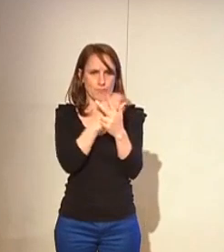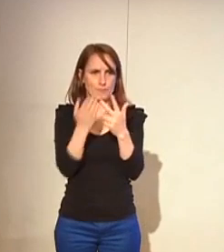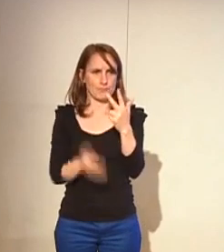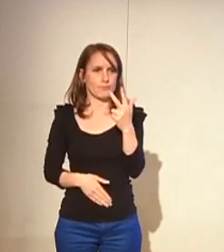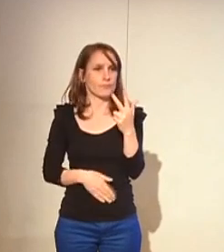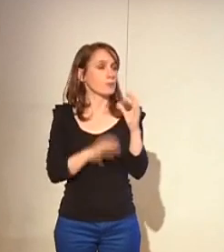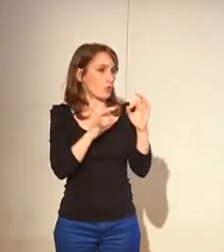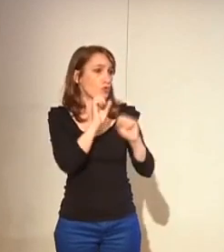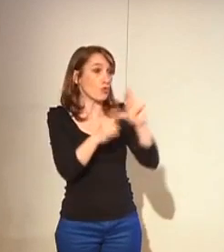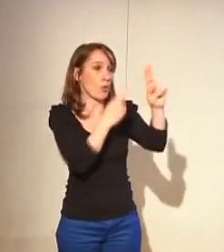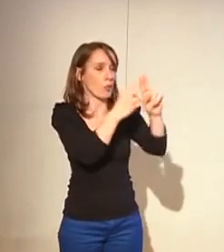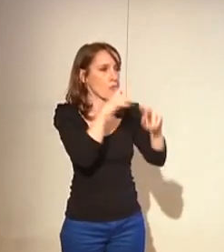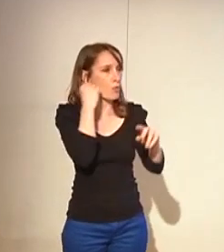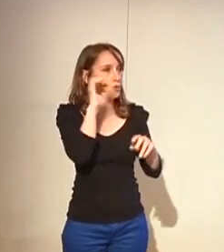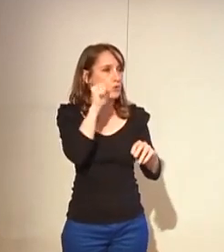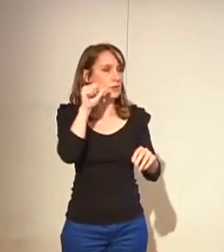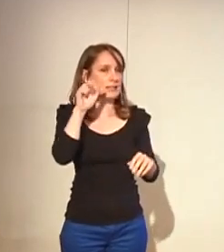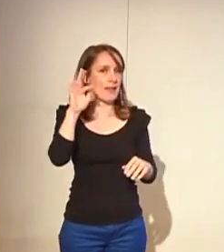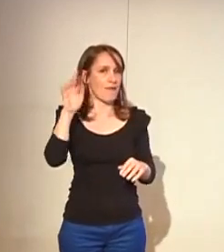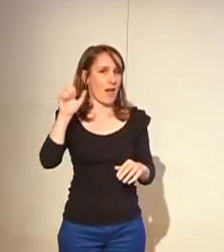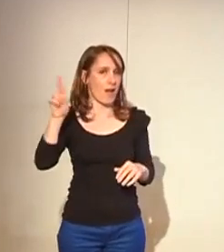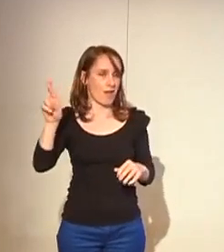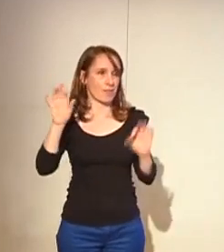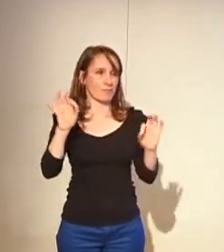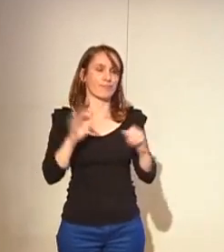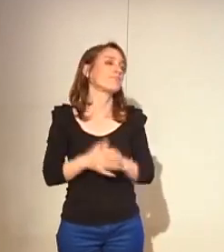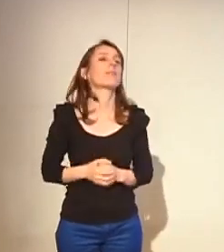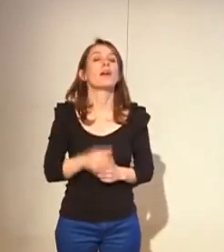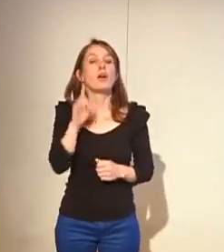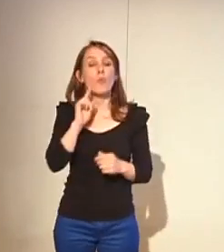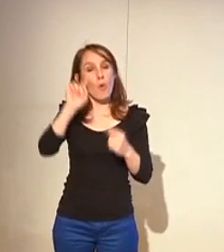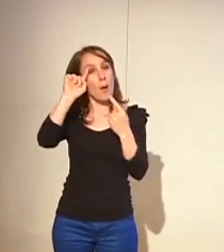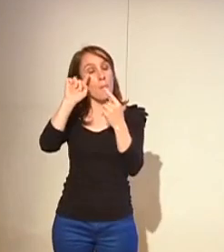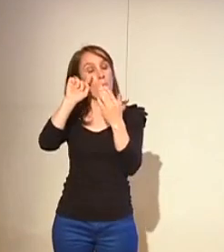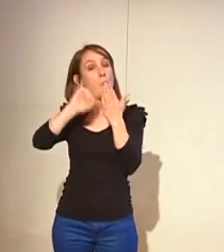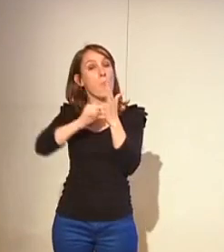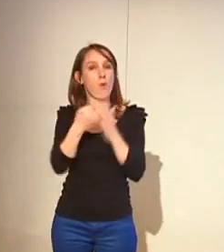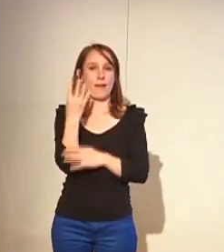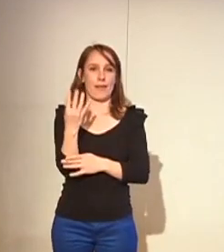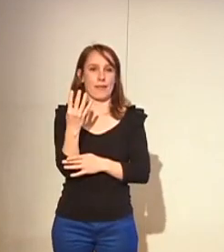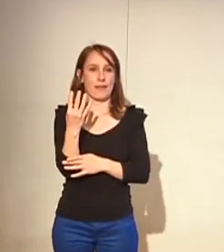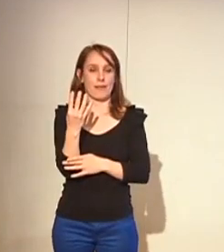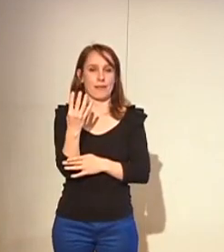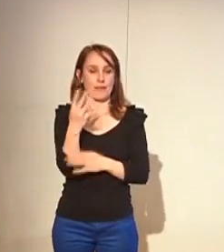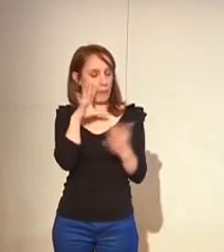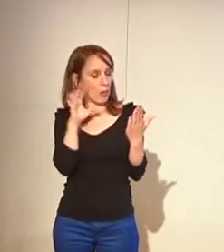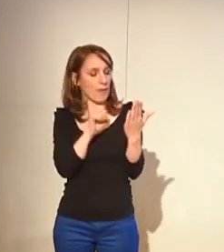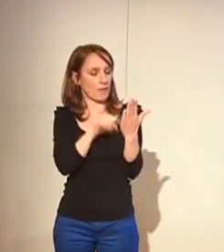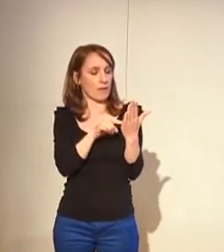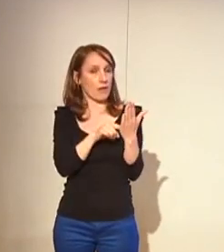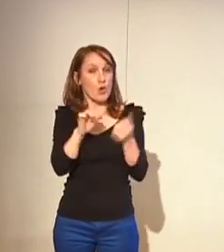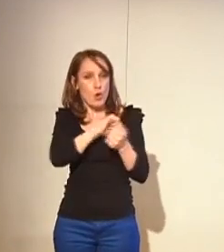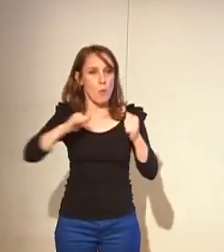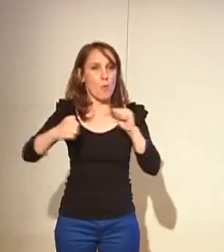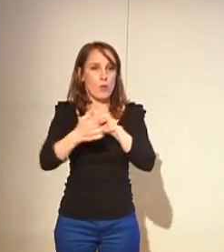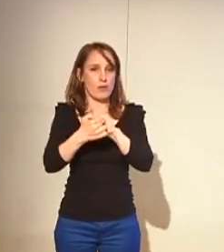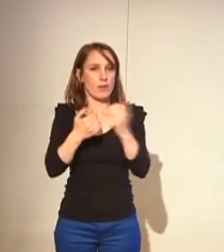de Jérôme Safar car sur le point 4 il y a une modification par rapport à la délibération qui a